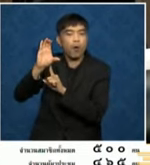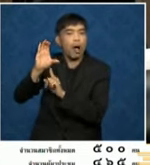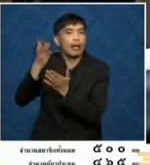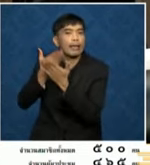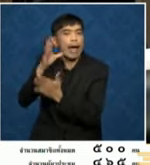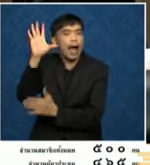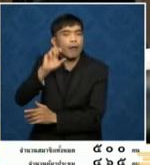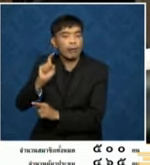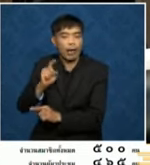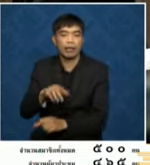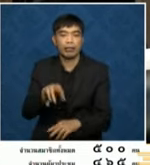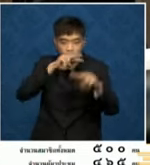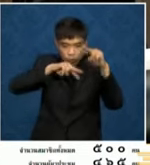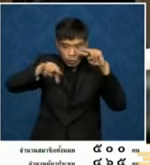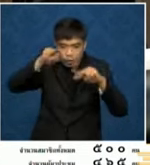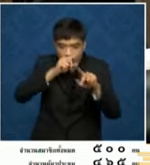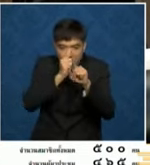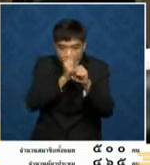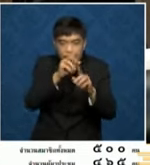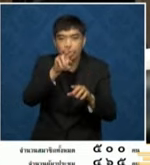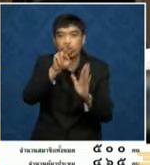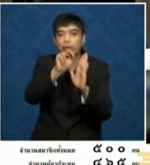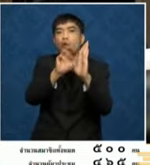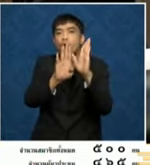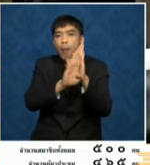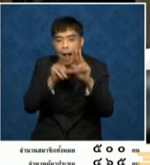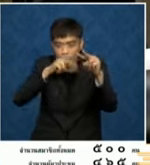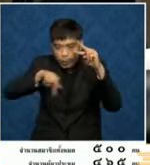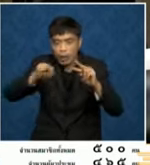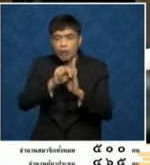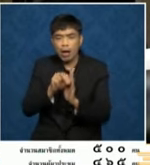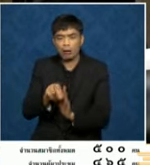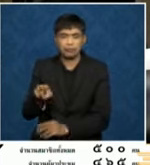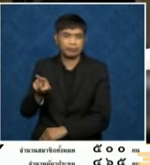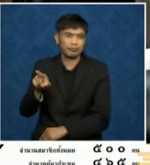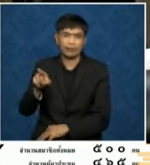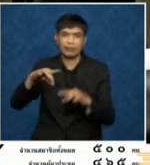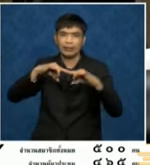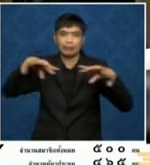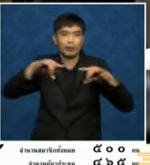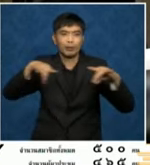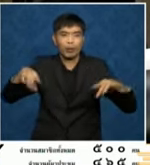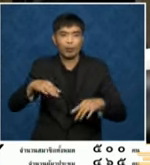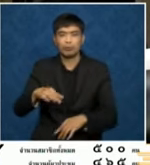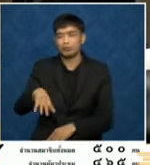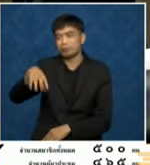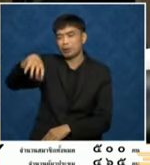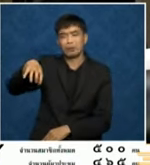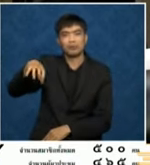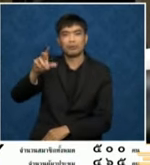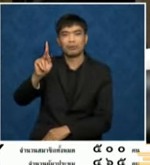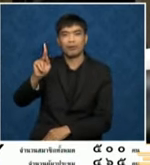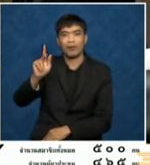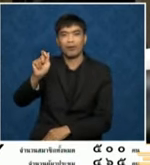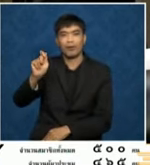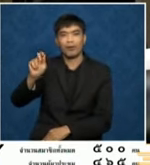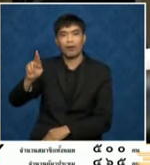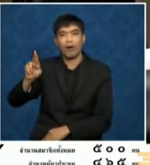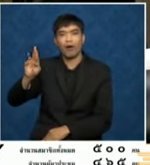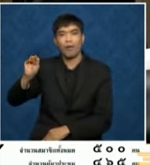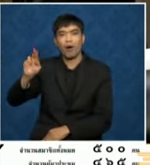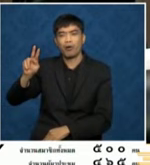ะครับมันน่ากากระอ่วนใจกับงบประมาณของส่วนราชการนี้ที่ยังคงมีอยู่ในประเทศเดิมทีเนี่ยผมหวังใจ